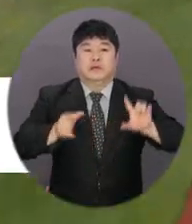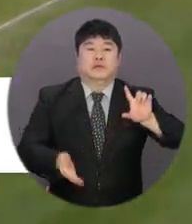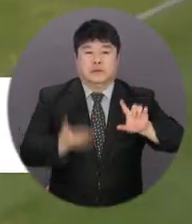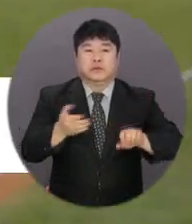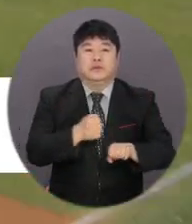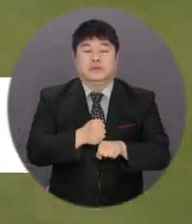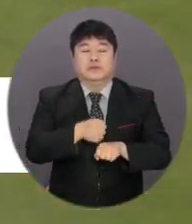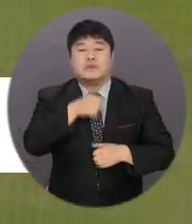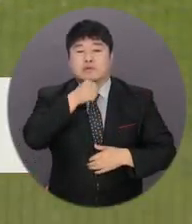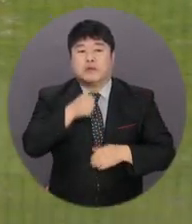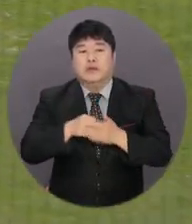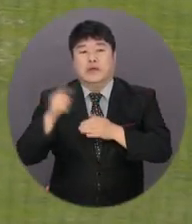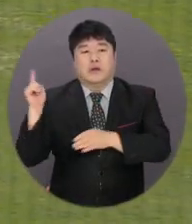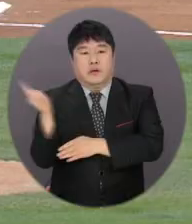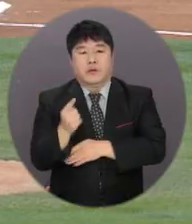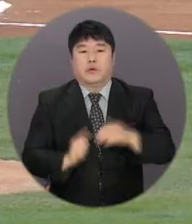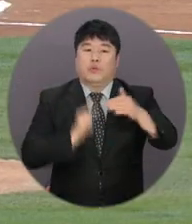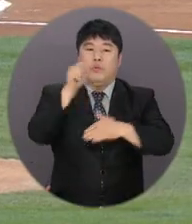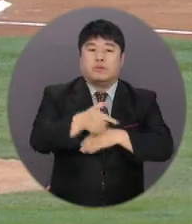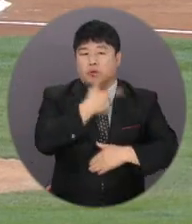등 장타력 빈곤도 심각한 수준입니다.